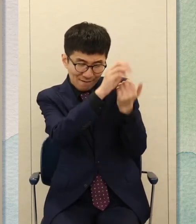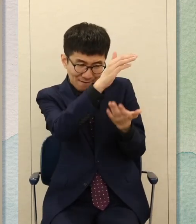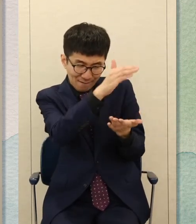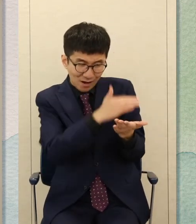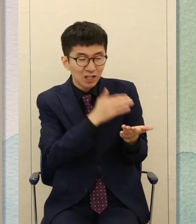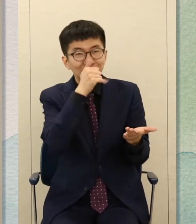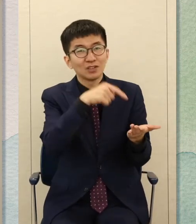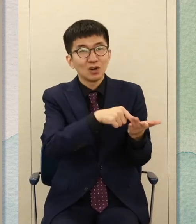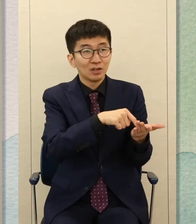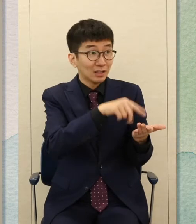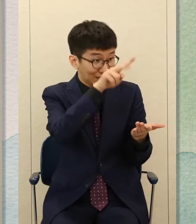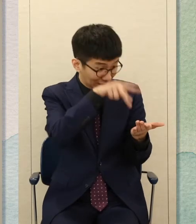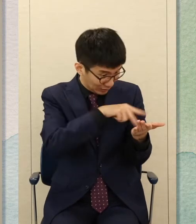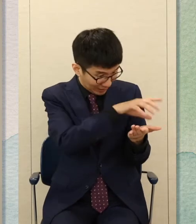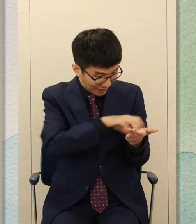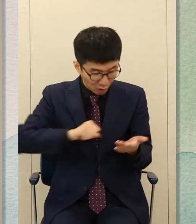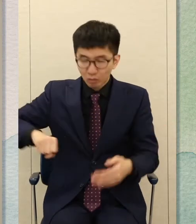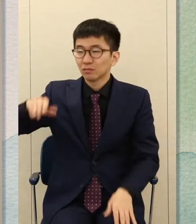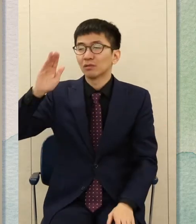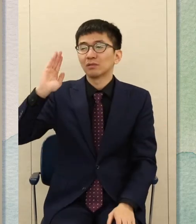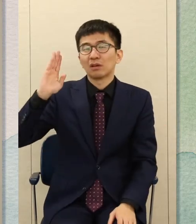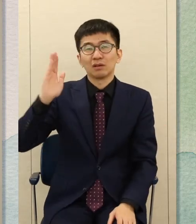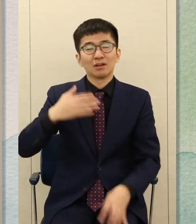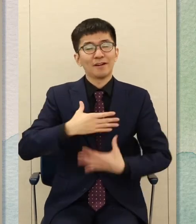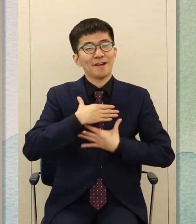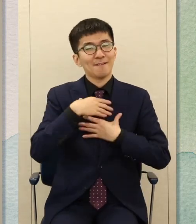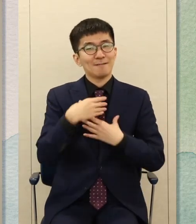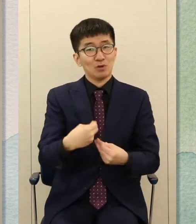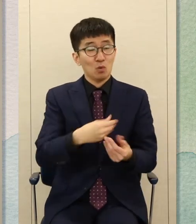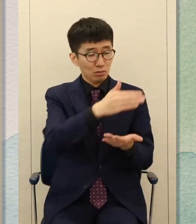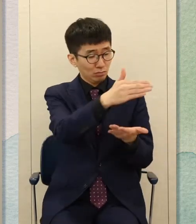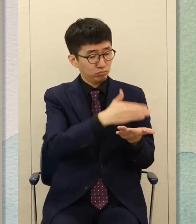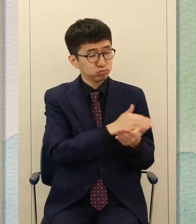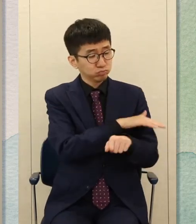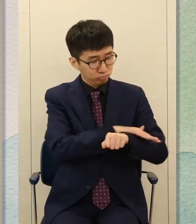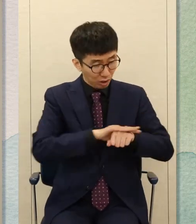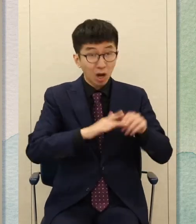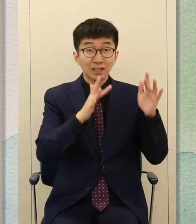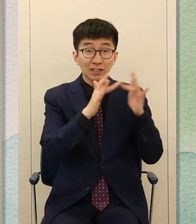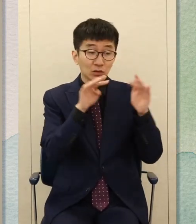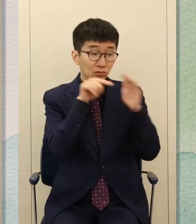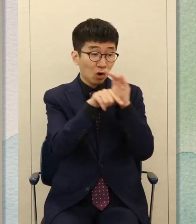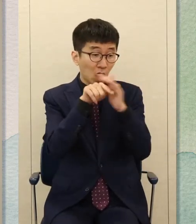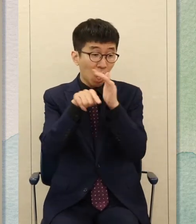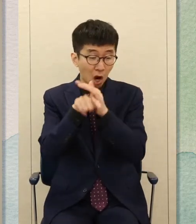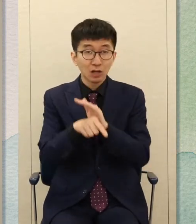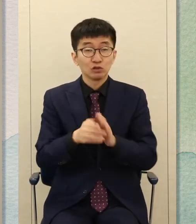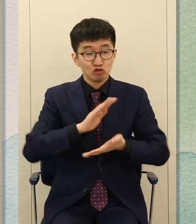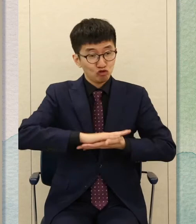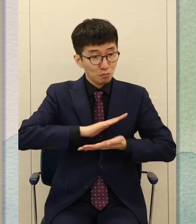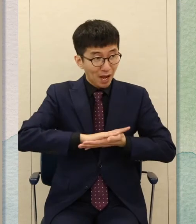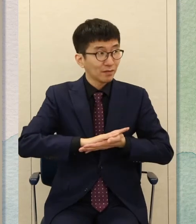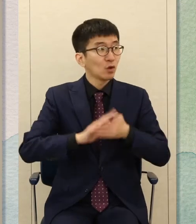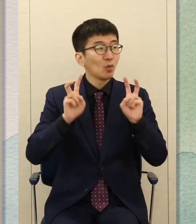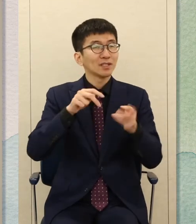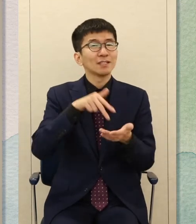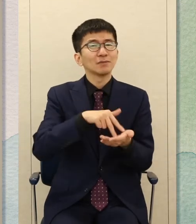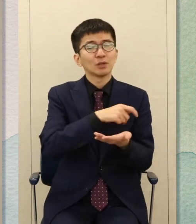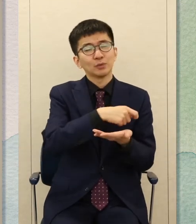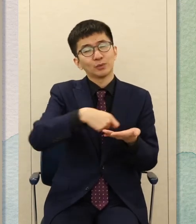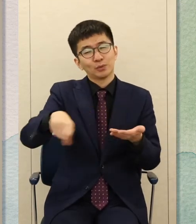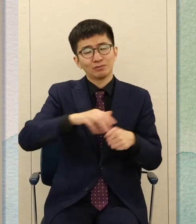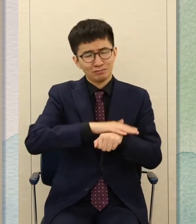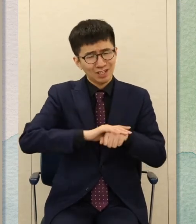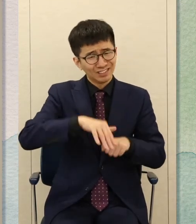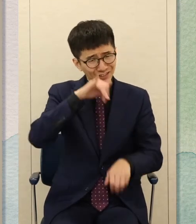읽고 얘기하는 게 훨씬 편해요. 그게 훨씬 더 잘 정리되어 있으니까. 인터넷 서점에 출판사가 잘 써준 예, 서평도 붙어